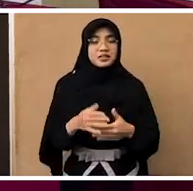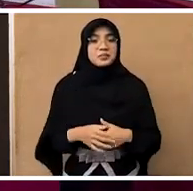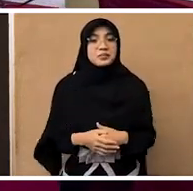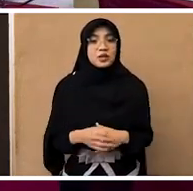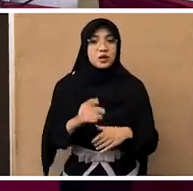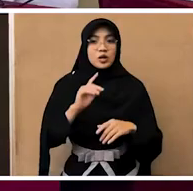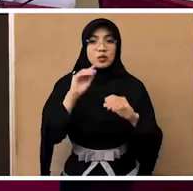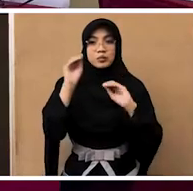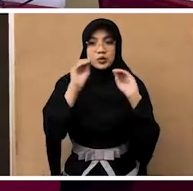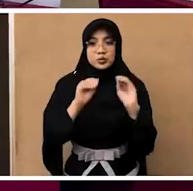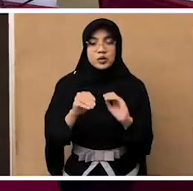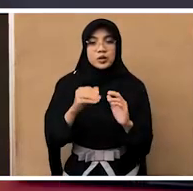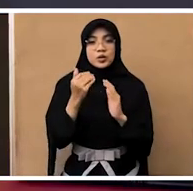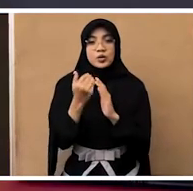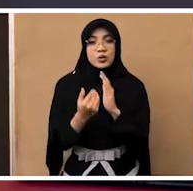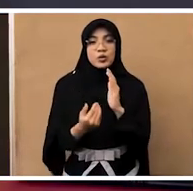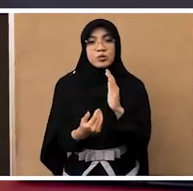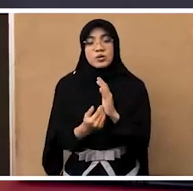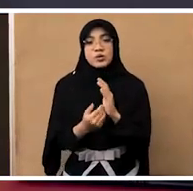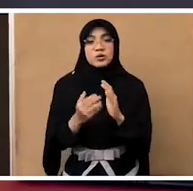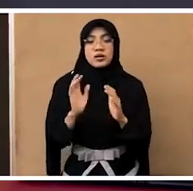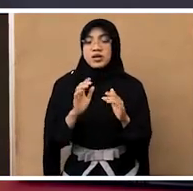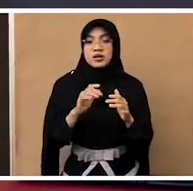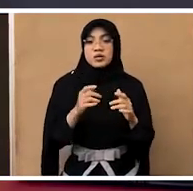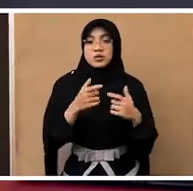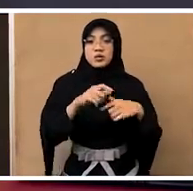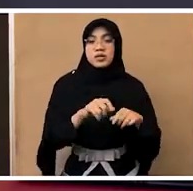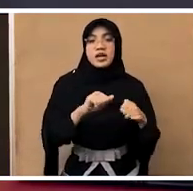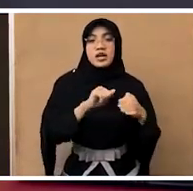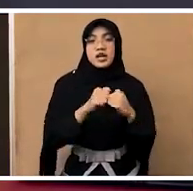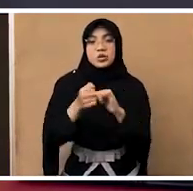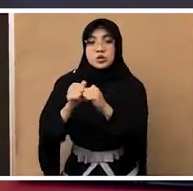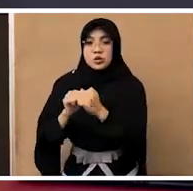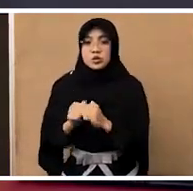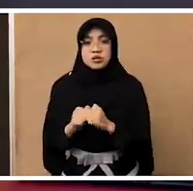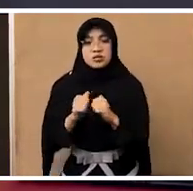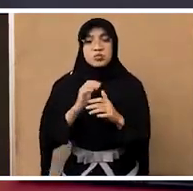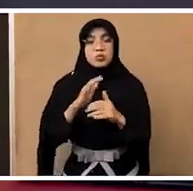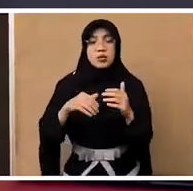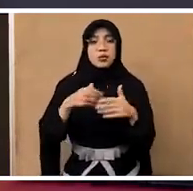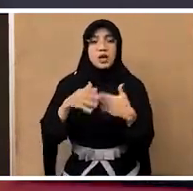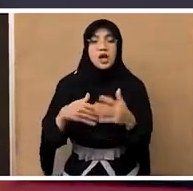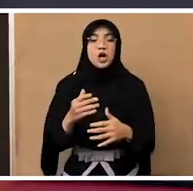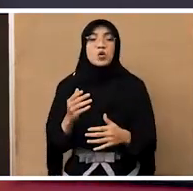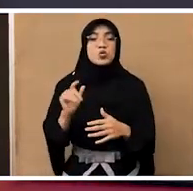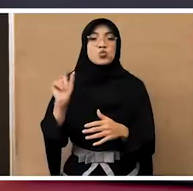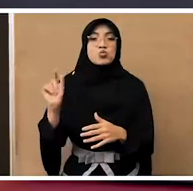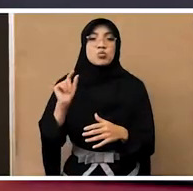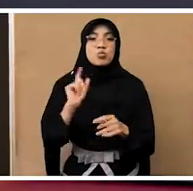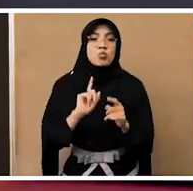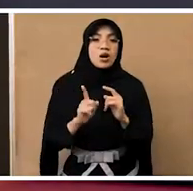merumuskan norma itu kan tidak agak umum itu Pak